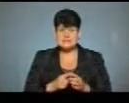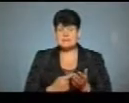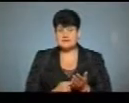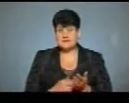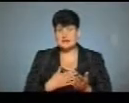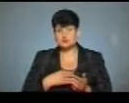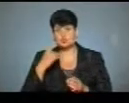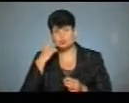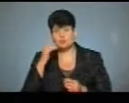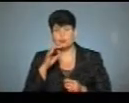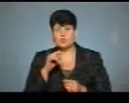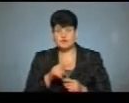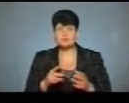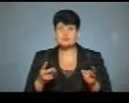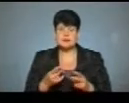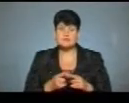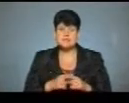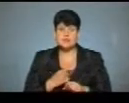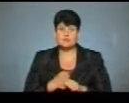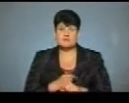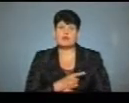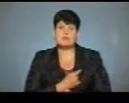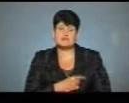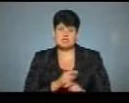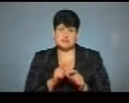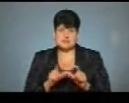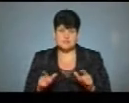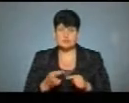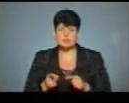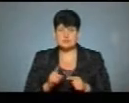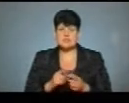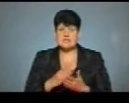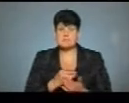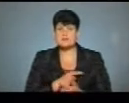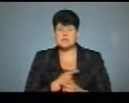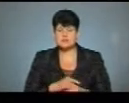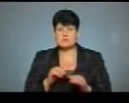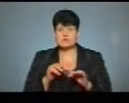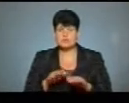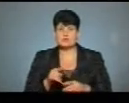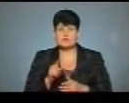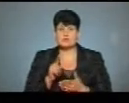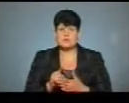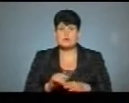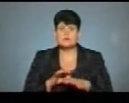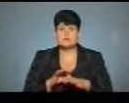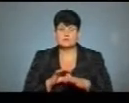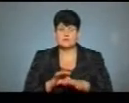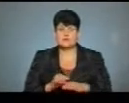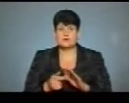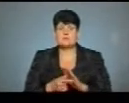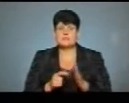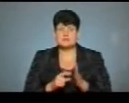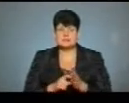нашу думку про те, що все-таки варто робити це в медичних закладах, тому що це є медична процедура, і вона повинна проводитися в кабінетах,